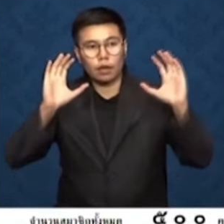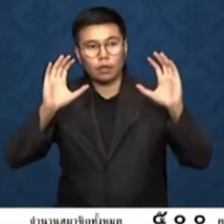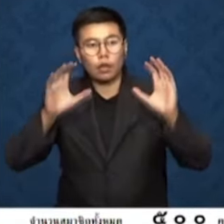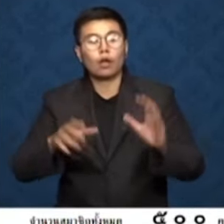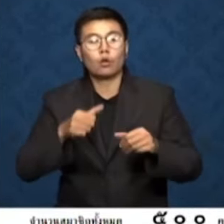ที่